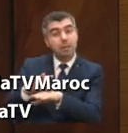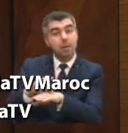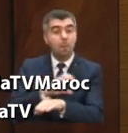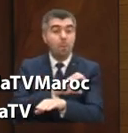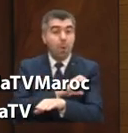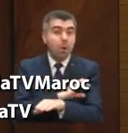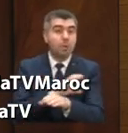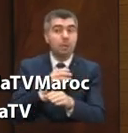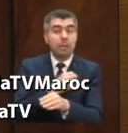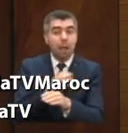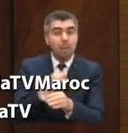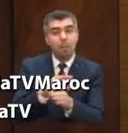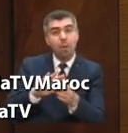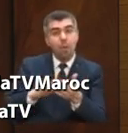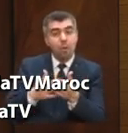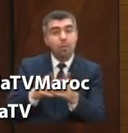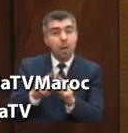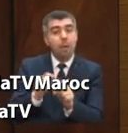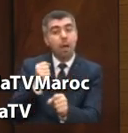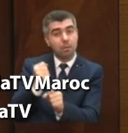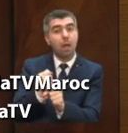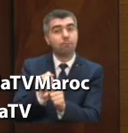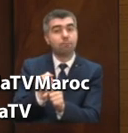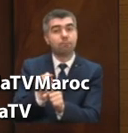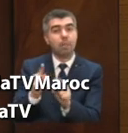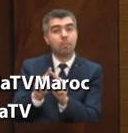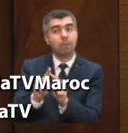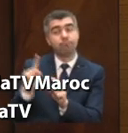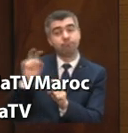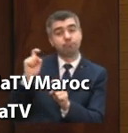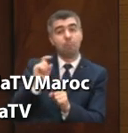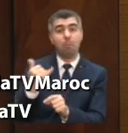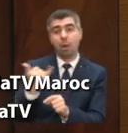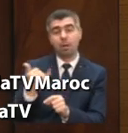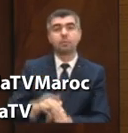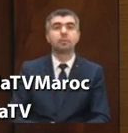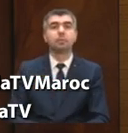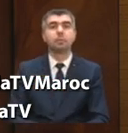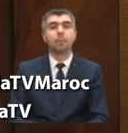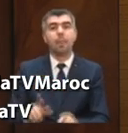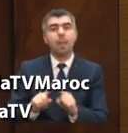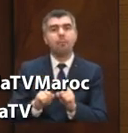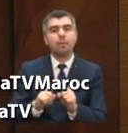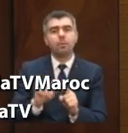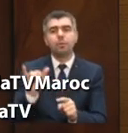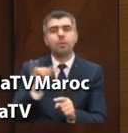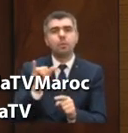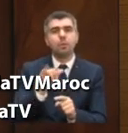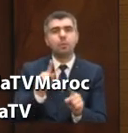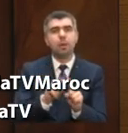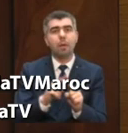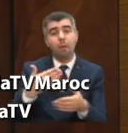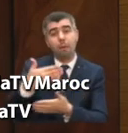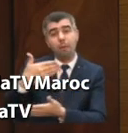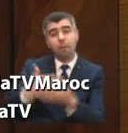كورونا وهم يزاولون هذه المهنة حوادث شغل أو حوادث مهنية؟ ضرورة الإدماج المباشر لما بعد زمن كورونا للمتعاقدين